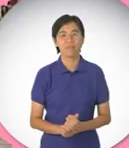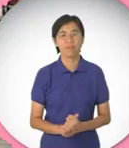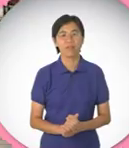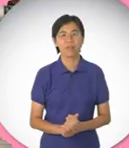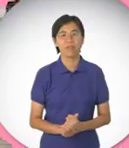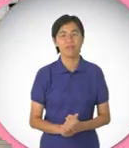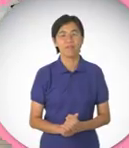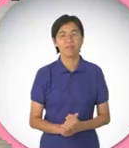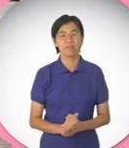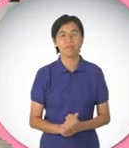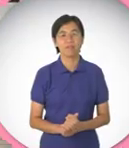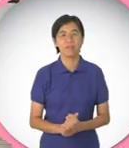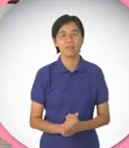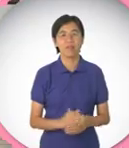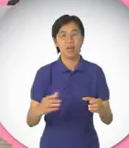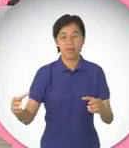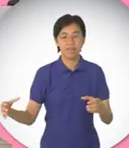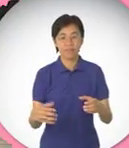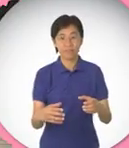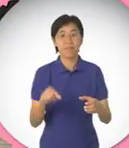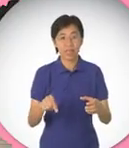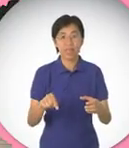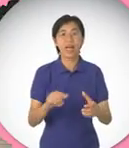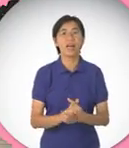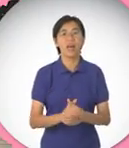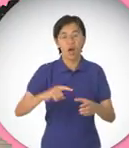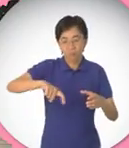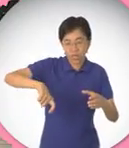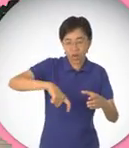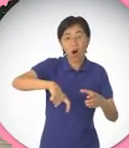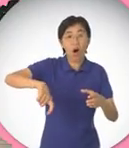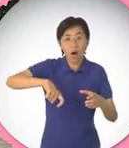นะคะก็ใช้หัวตีตะขอ คร ับ ผม นะคะที่สำหรับนวด